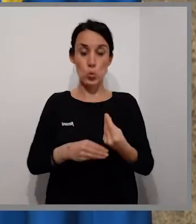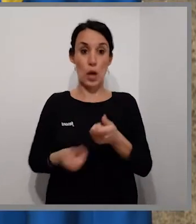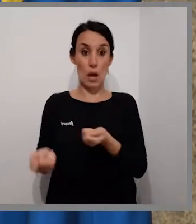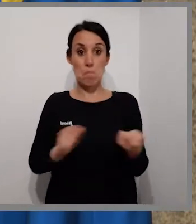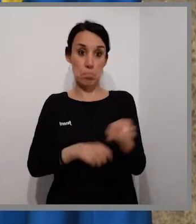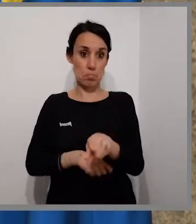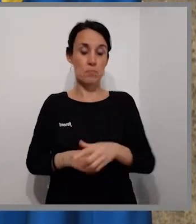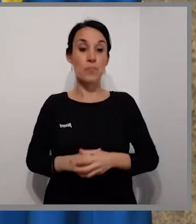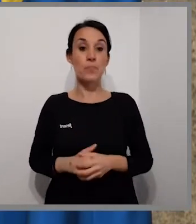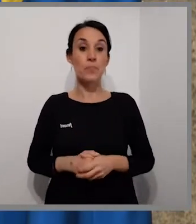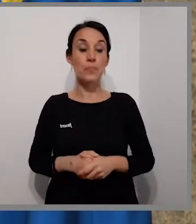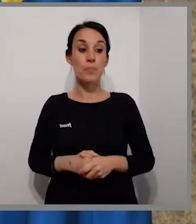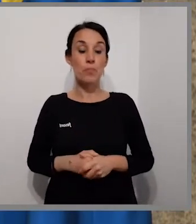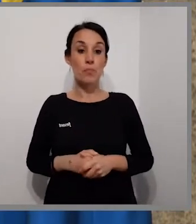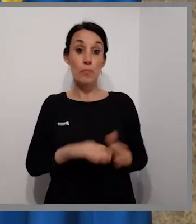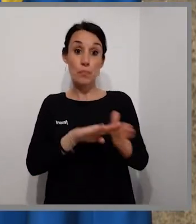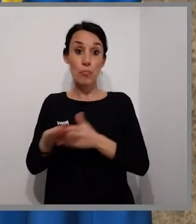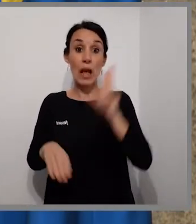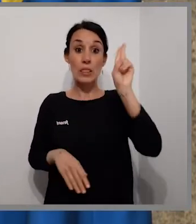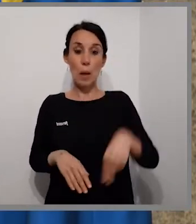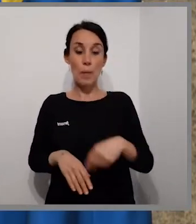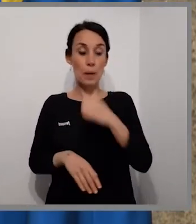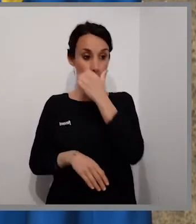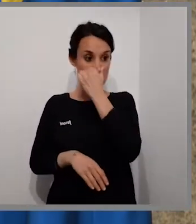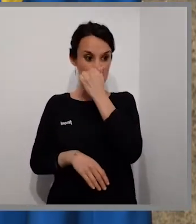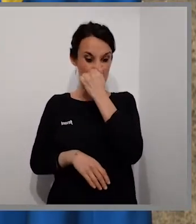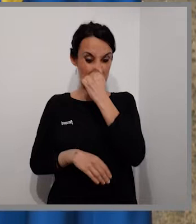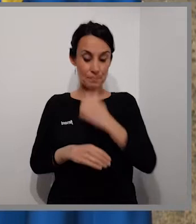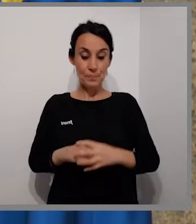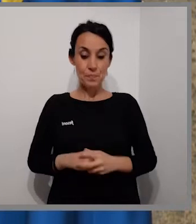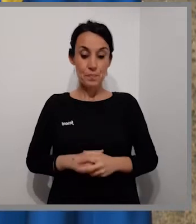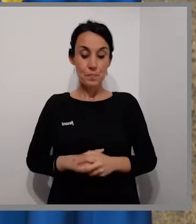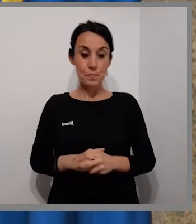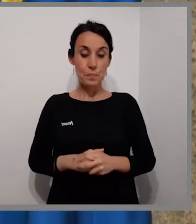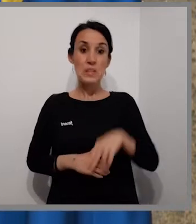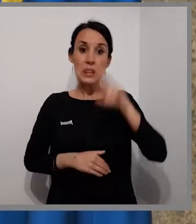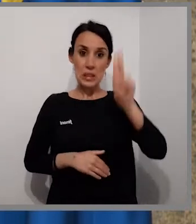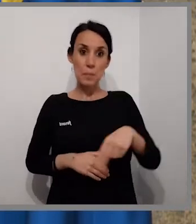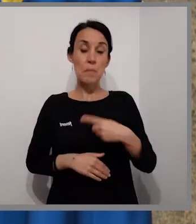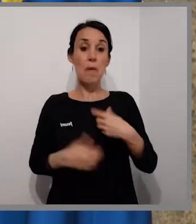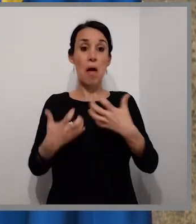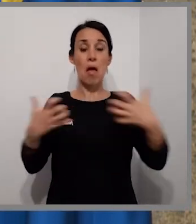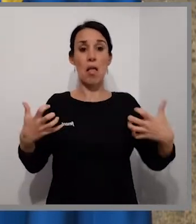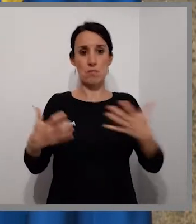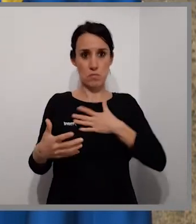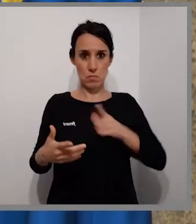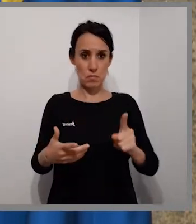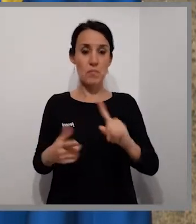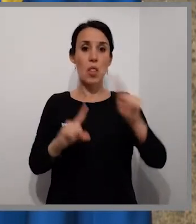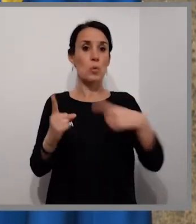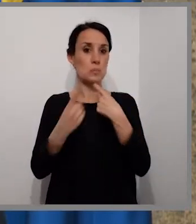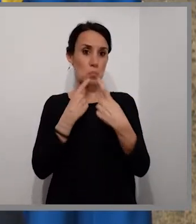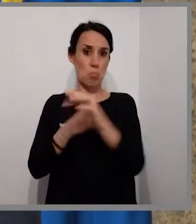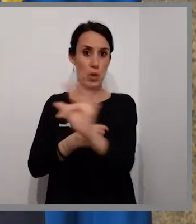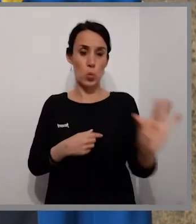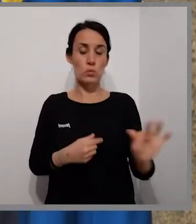Per altra banda, també, i ja per acabar aquesta intervenció, que no vull que sigui excessivament